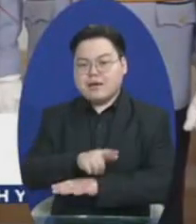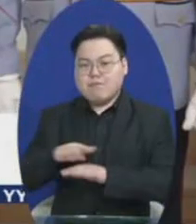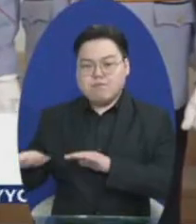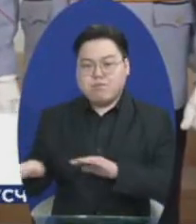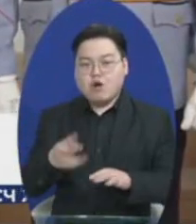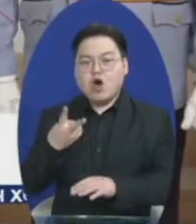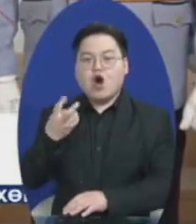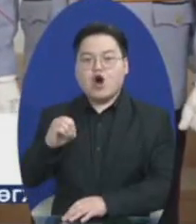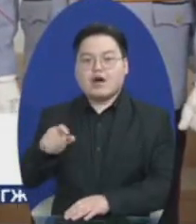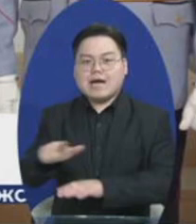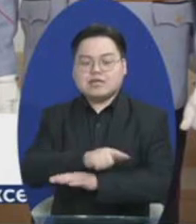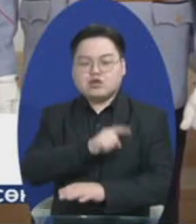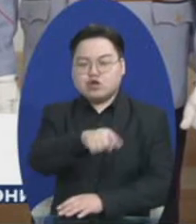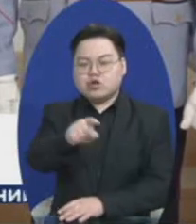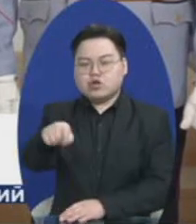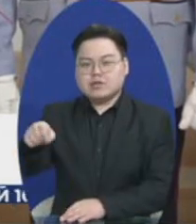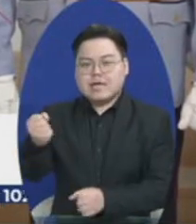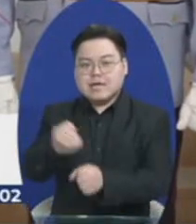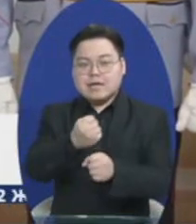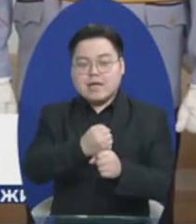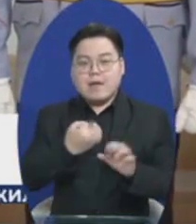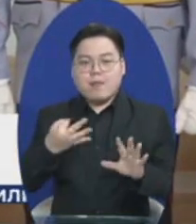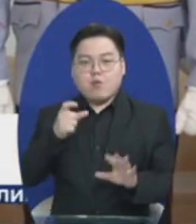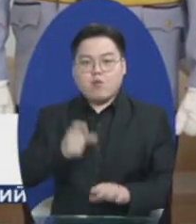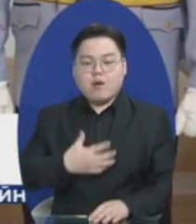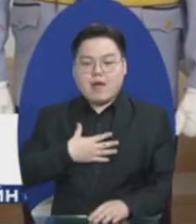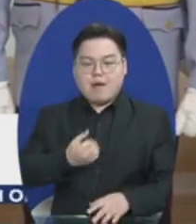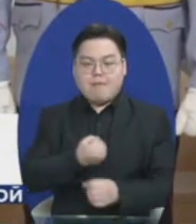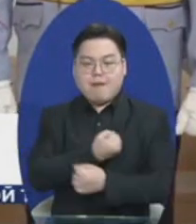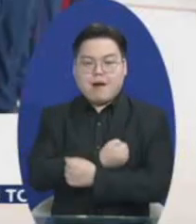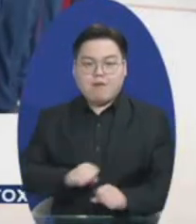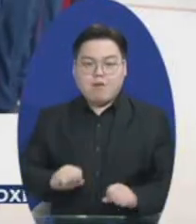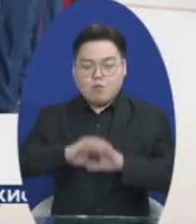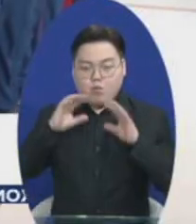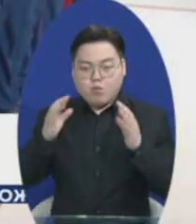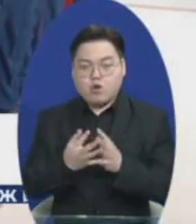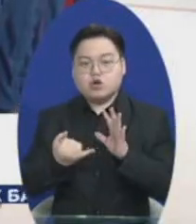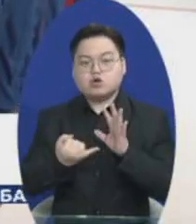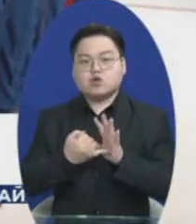орчим цагт ажиллаж 8 хүний амьнасыг аврах хамгаалж нийтдээ